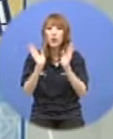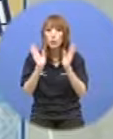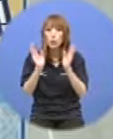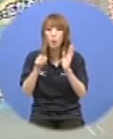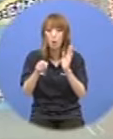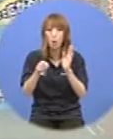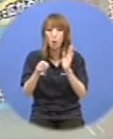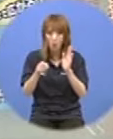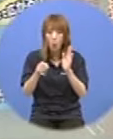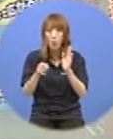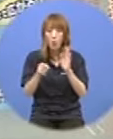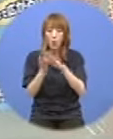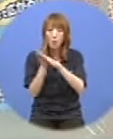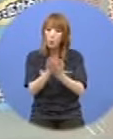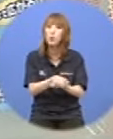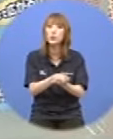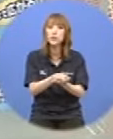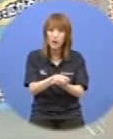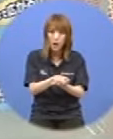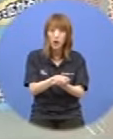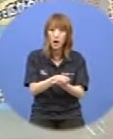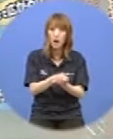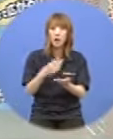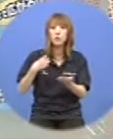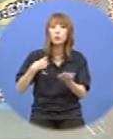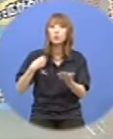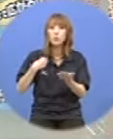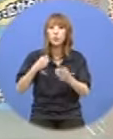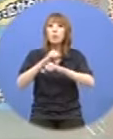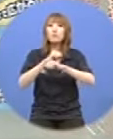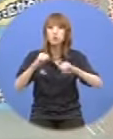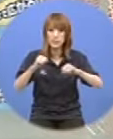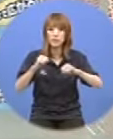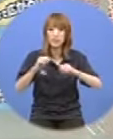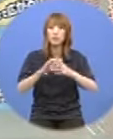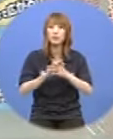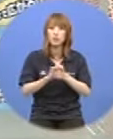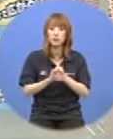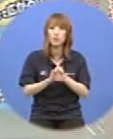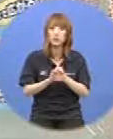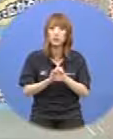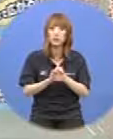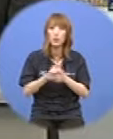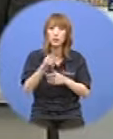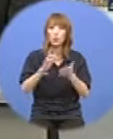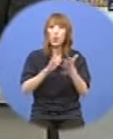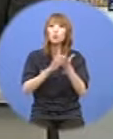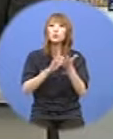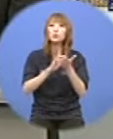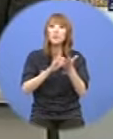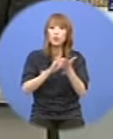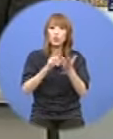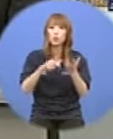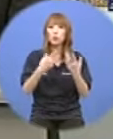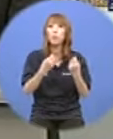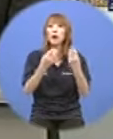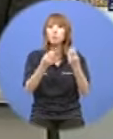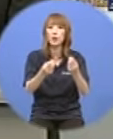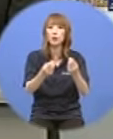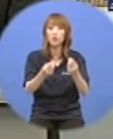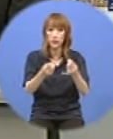をなんていうかやっつけとけば虫に食われないわけですよ。でもその薬はそのまんまだったら虫は殺